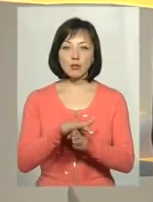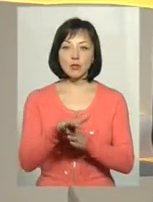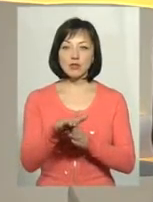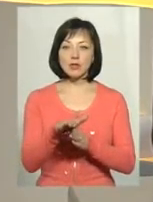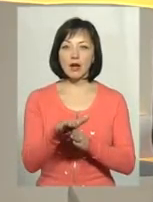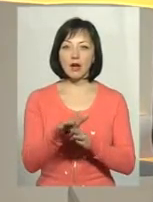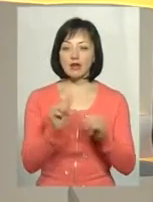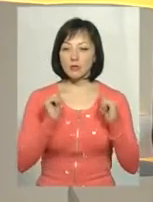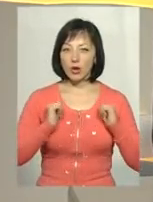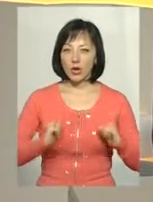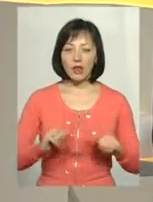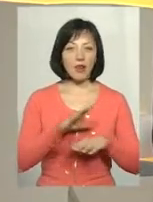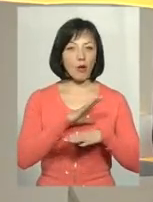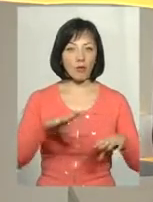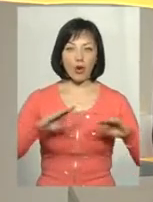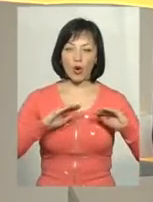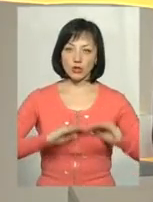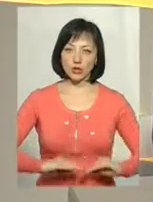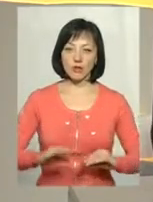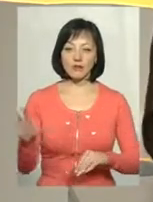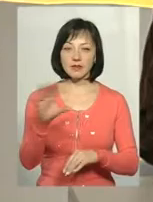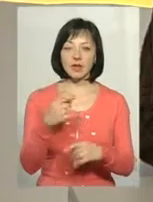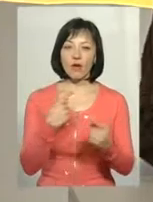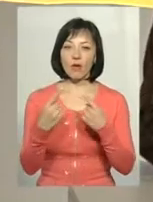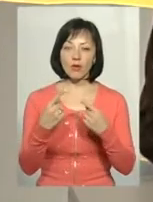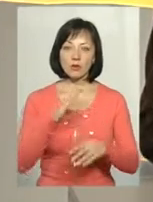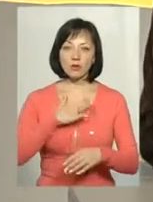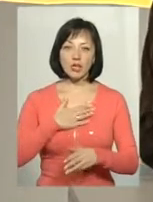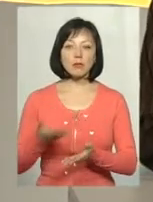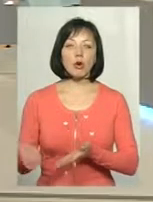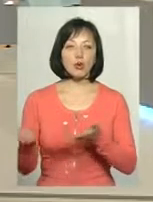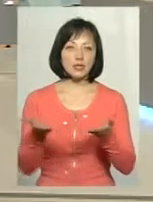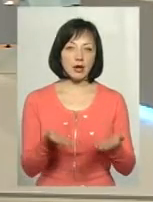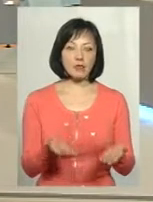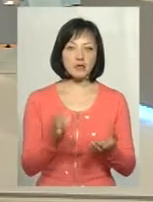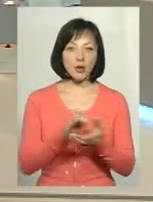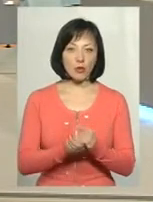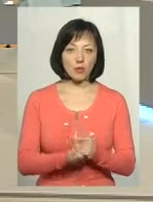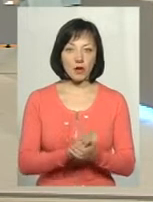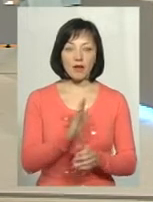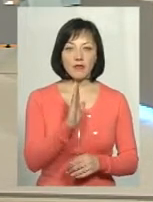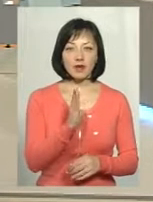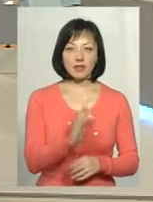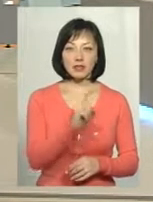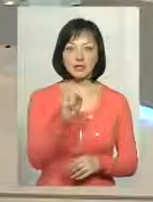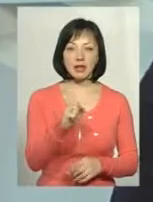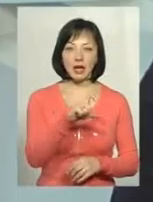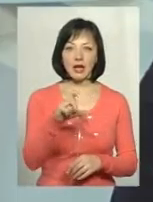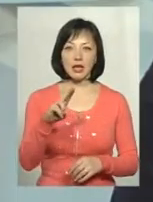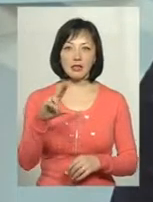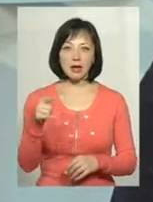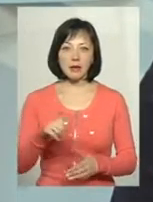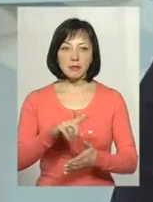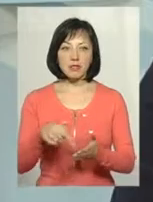відбулося розчарувань. Про це все сьогодні говоримо у студії із нашими гостями. Знайомтеся, Веліна Заєць, міський